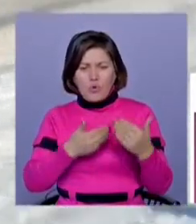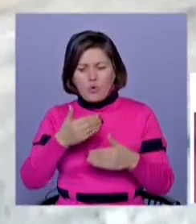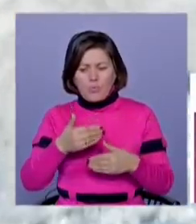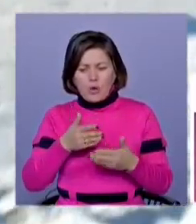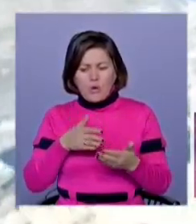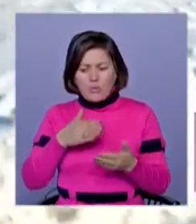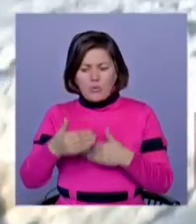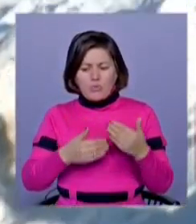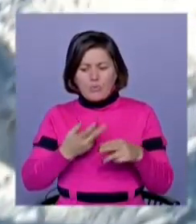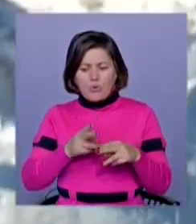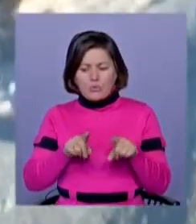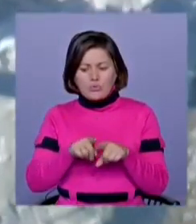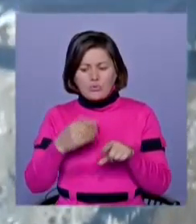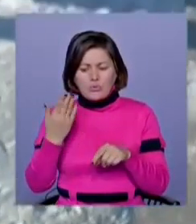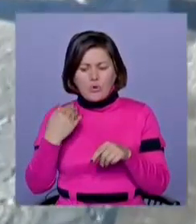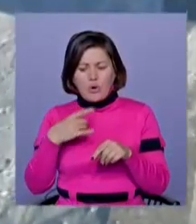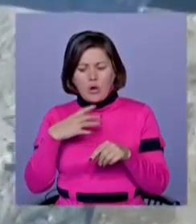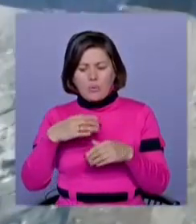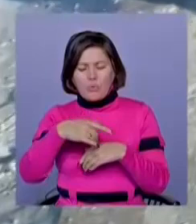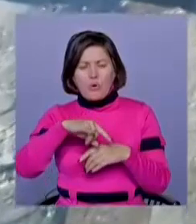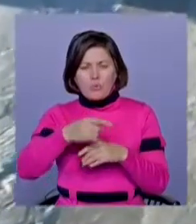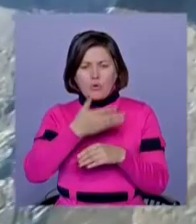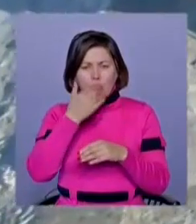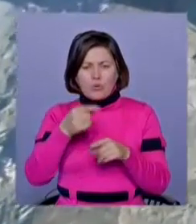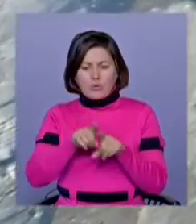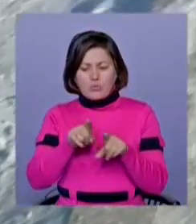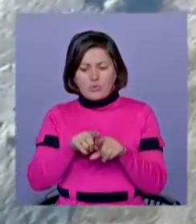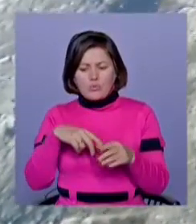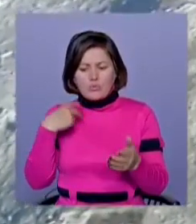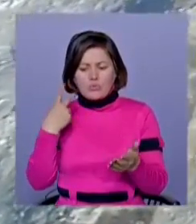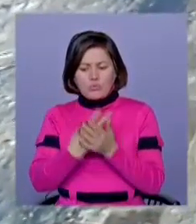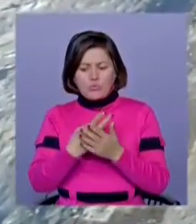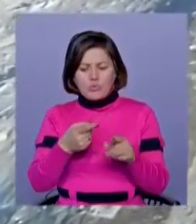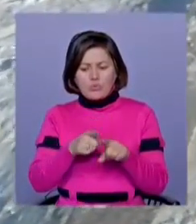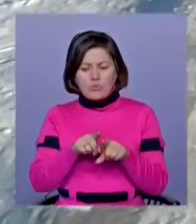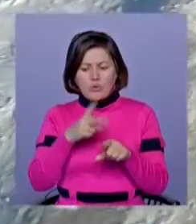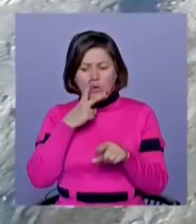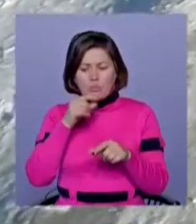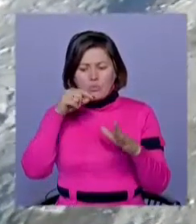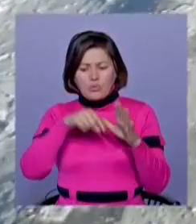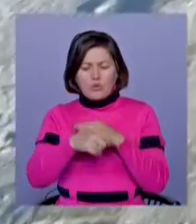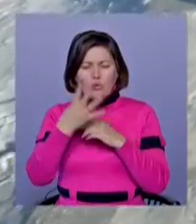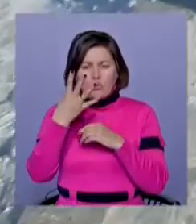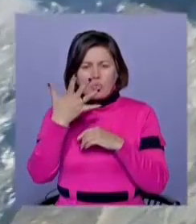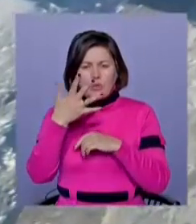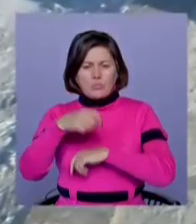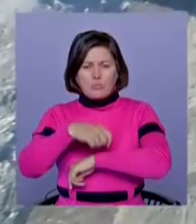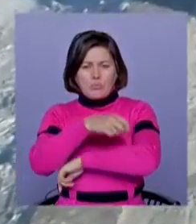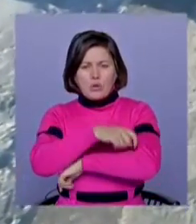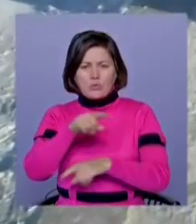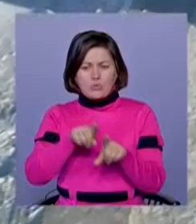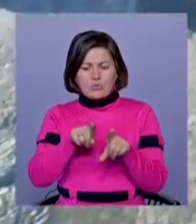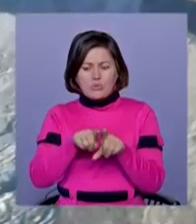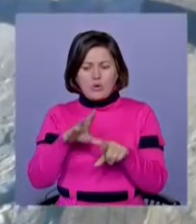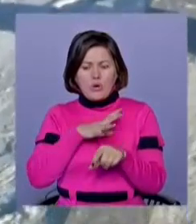де ол кезде қақпағы жоқ осы кәріз желісіне келіп түскен. Былай қарасам, тереңдігі 4-5 метр болатын